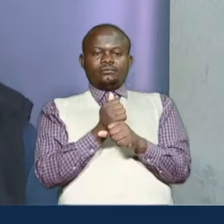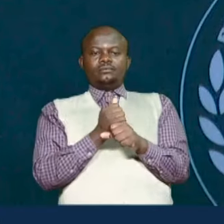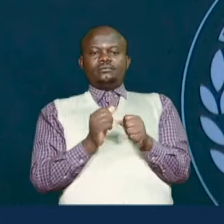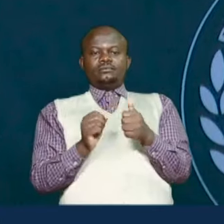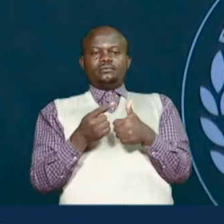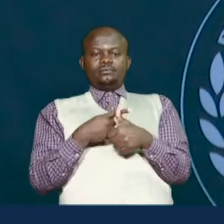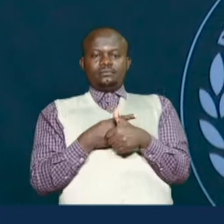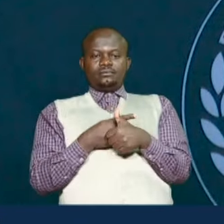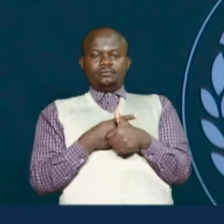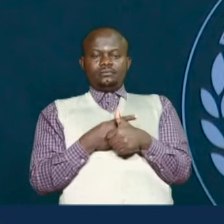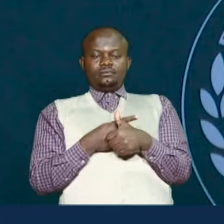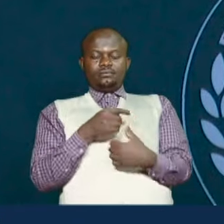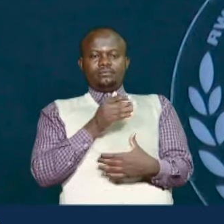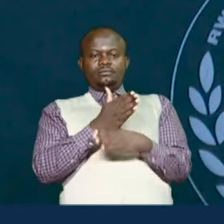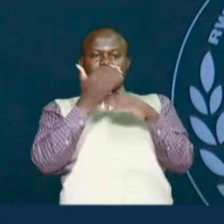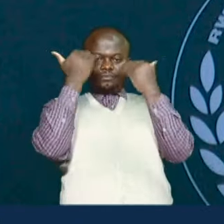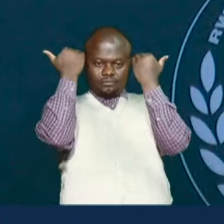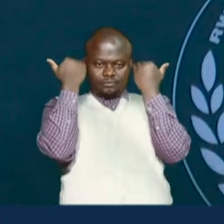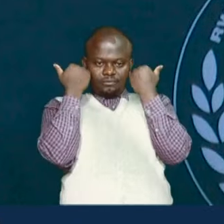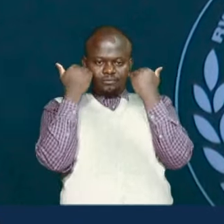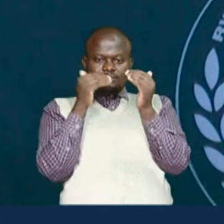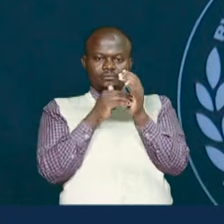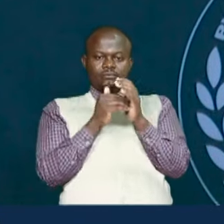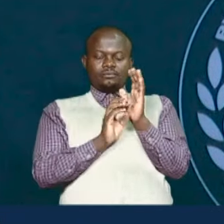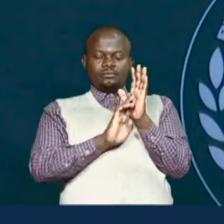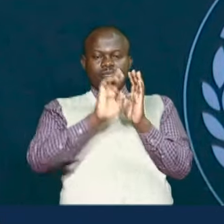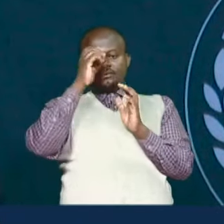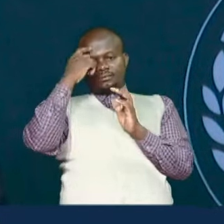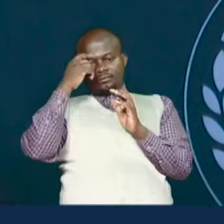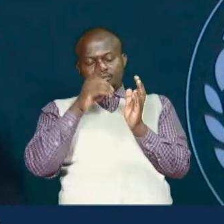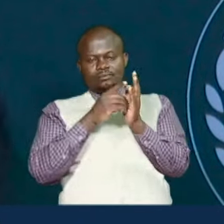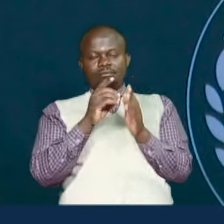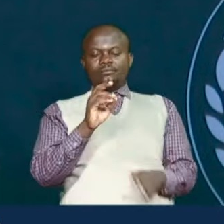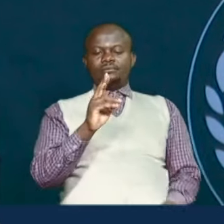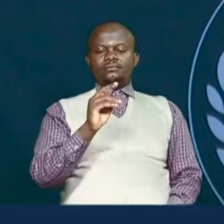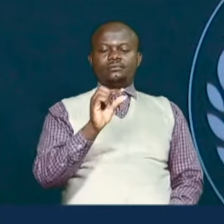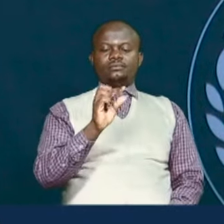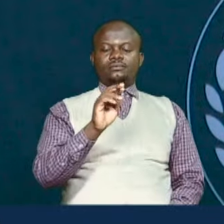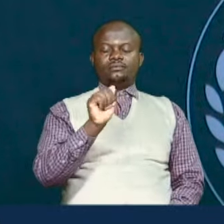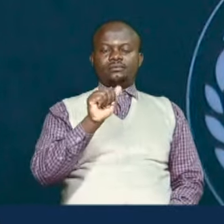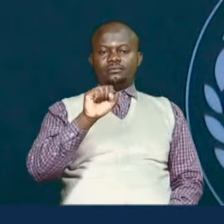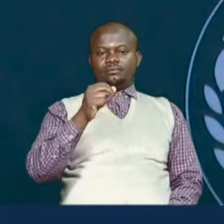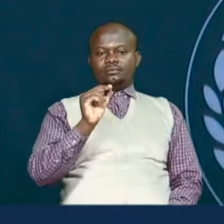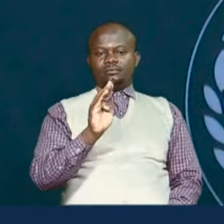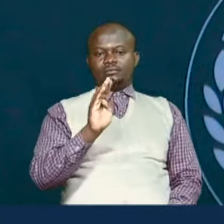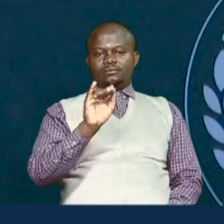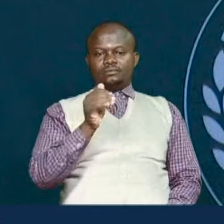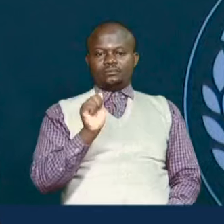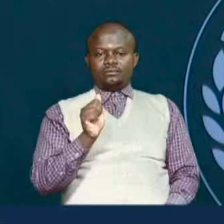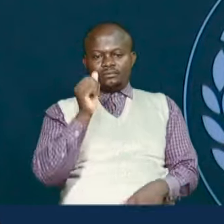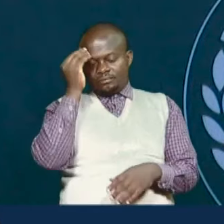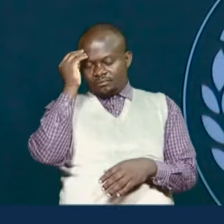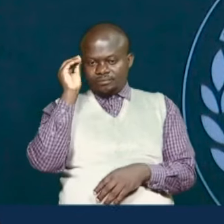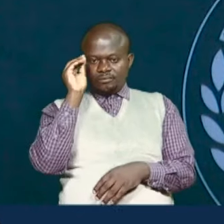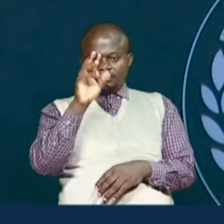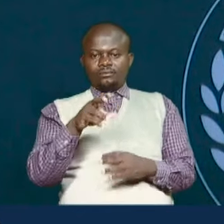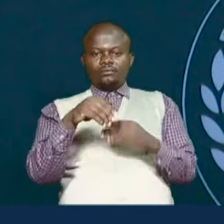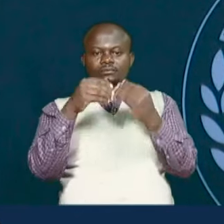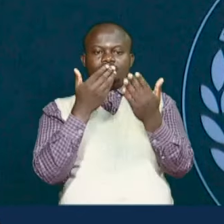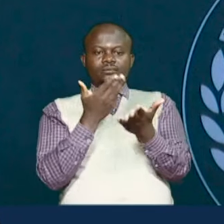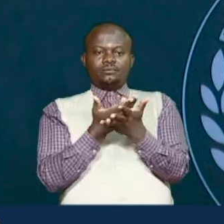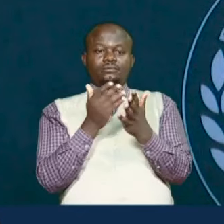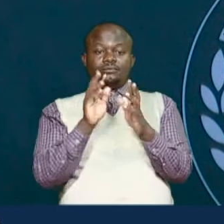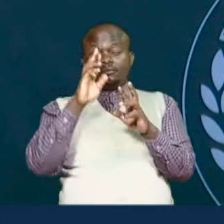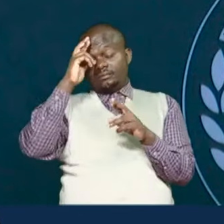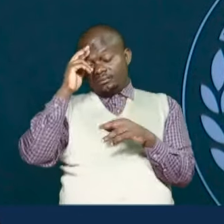isonga. Minisitiri w'ubutabera akaba n'intumwa nkuru ya Leta Dr. Emmanuel Ugira Shebuja mu butumwa yahaye abagenzacyaha yabasabye